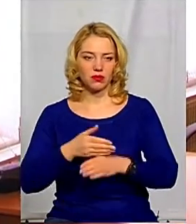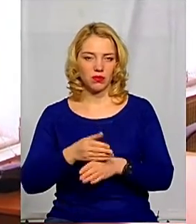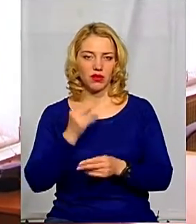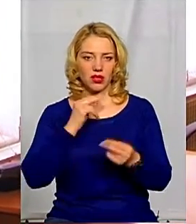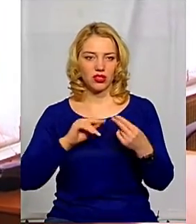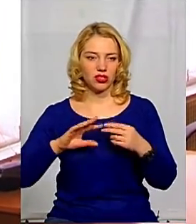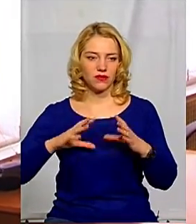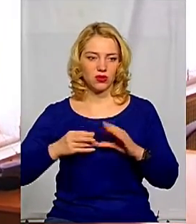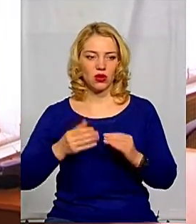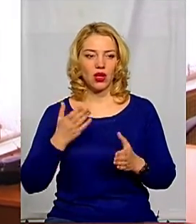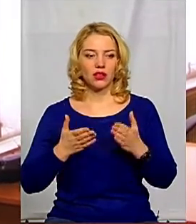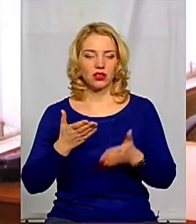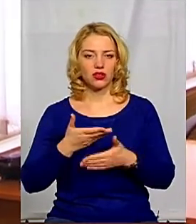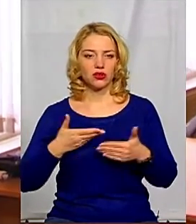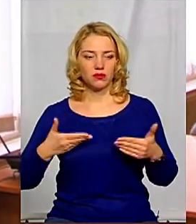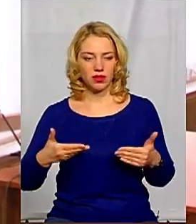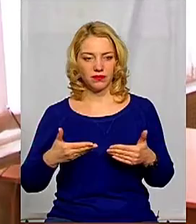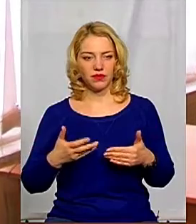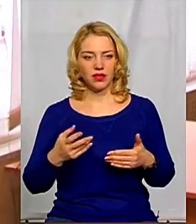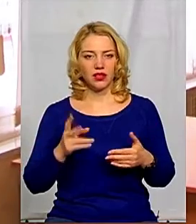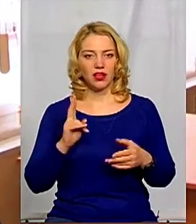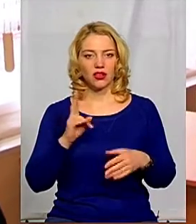Краще всього, якщо